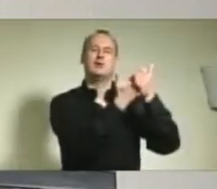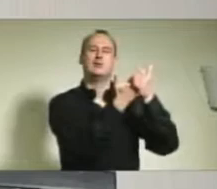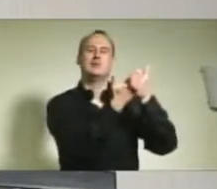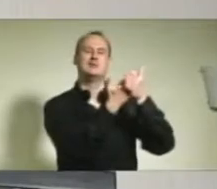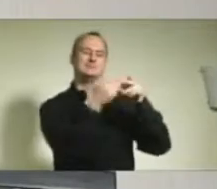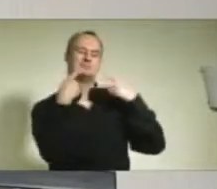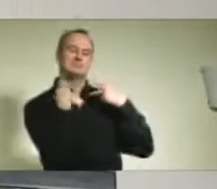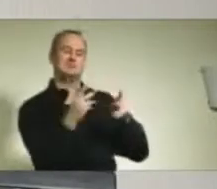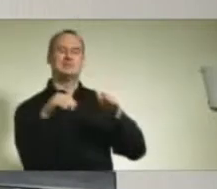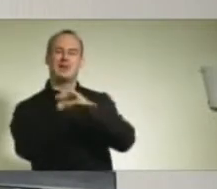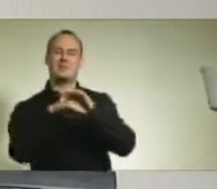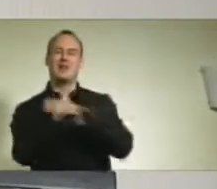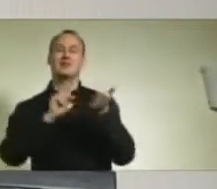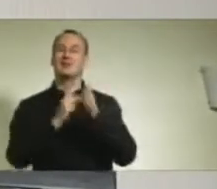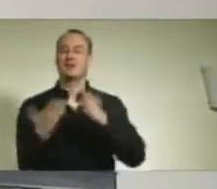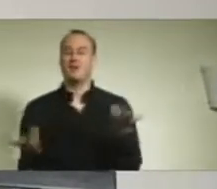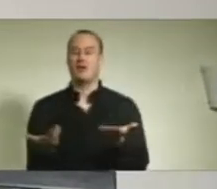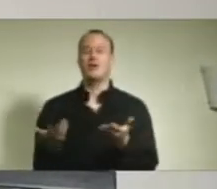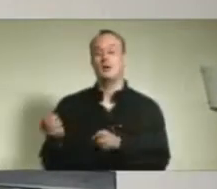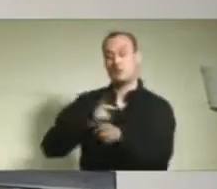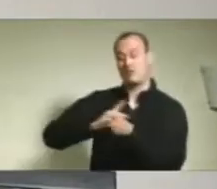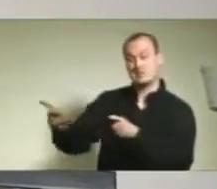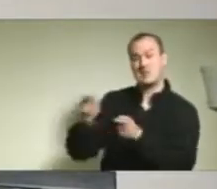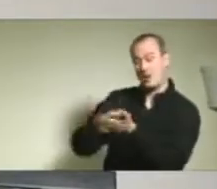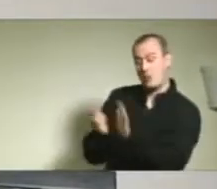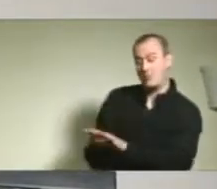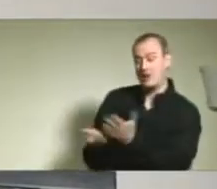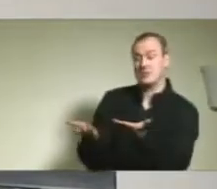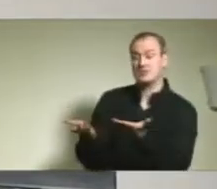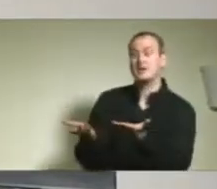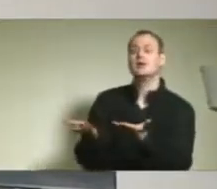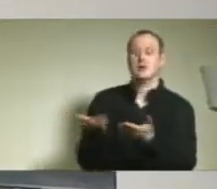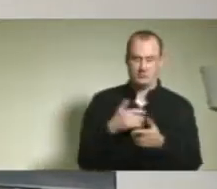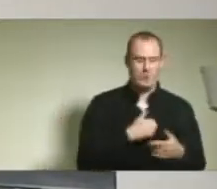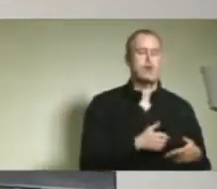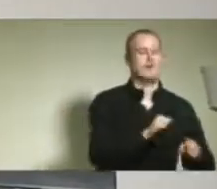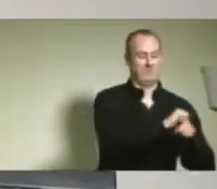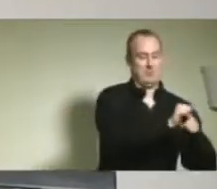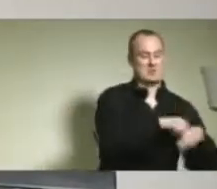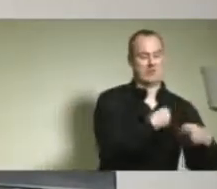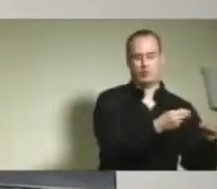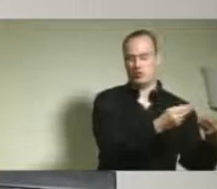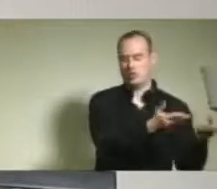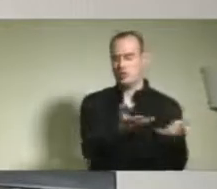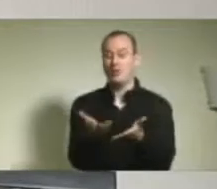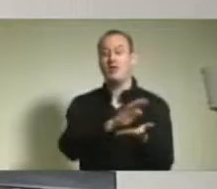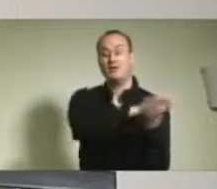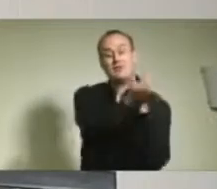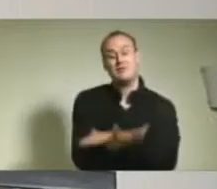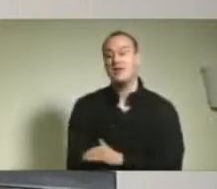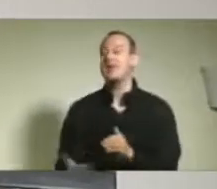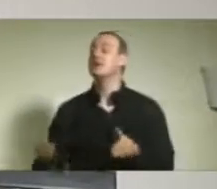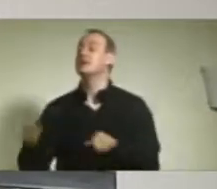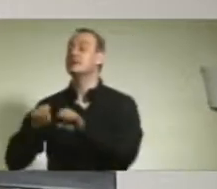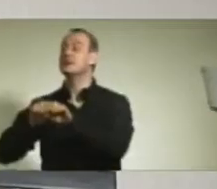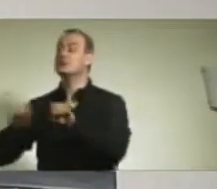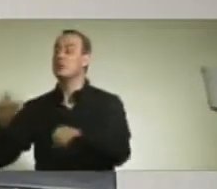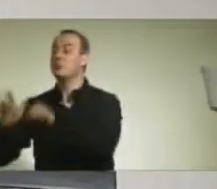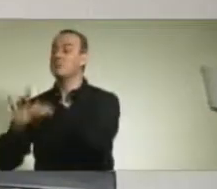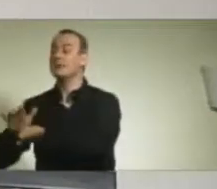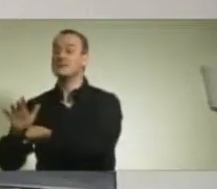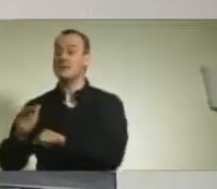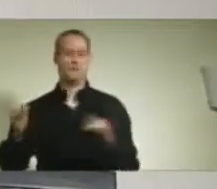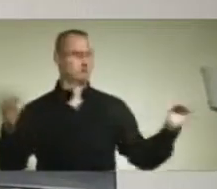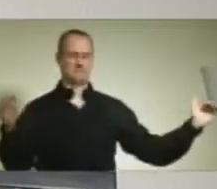commerciaux qui vont pouvoir avoir des diplômes équivalents aux diplômes universitaires grâce à cette école de la banque.